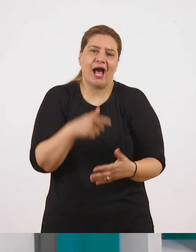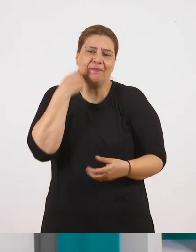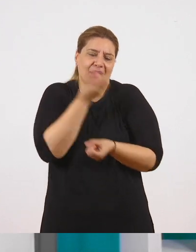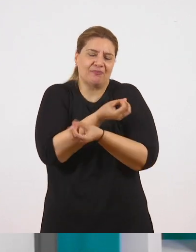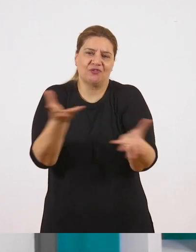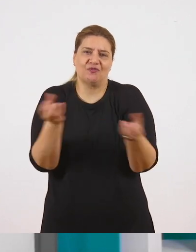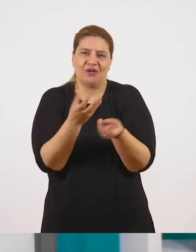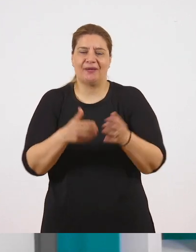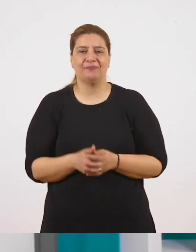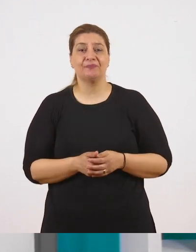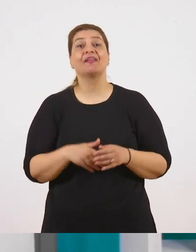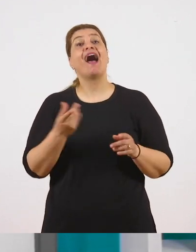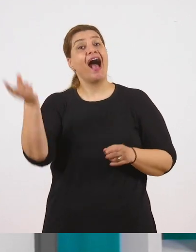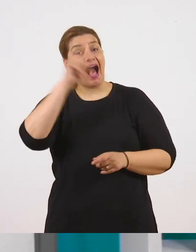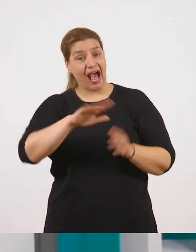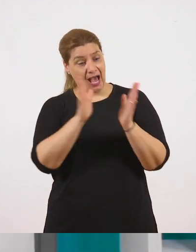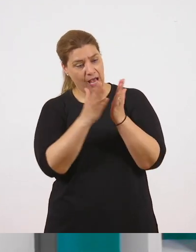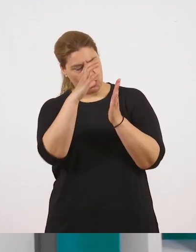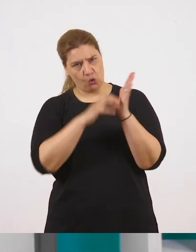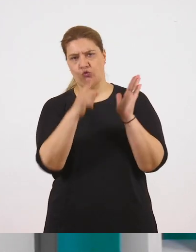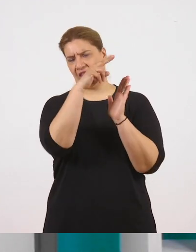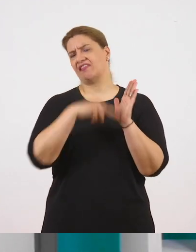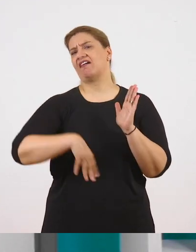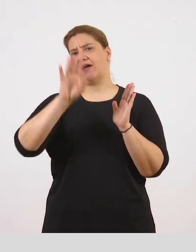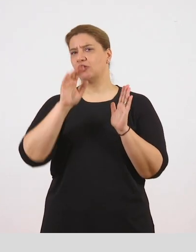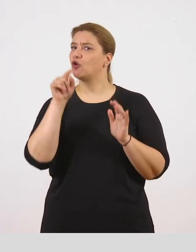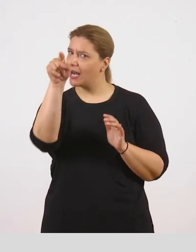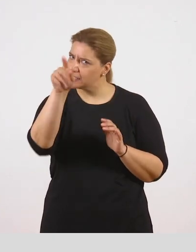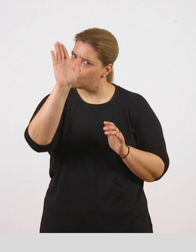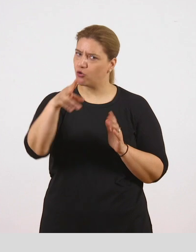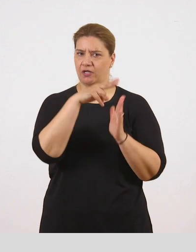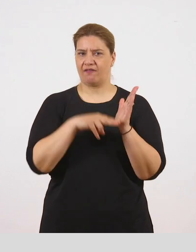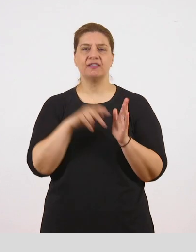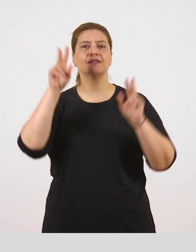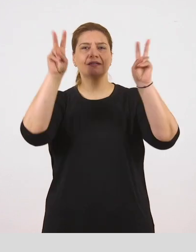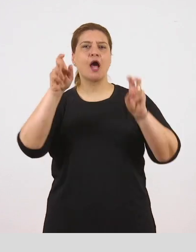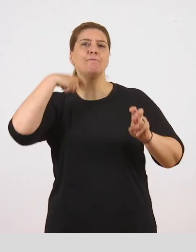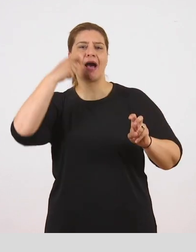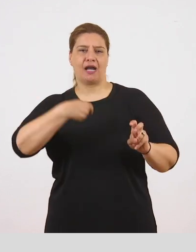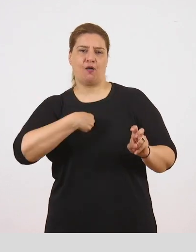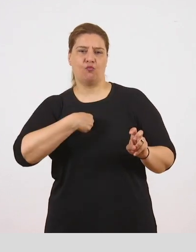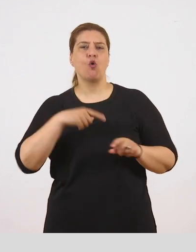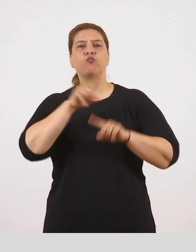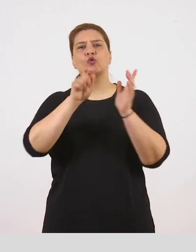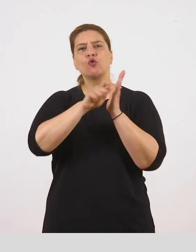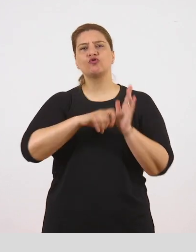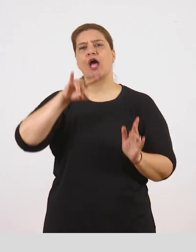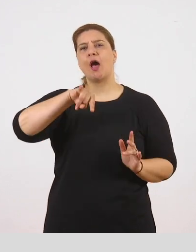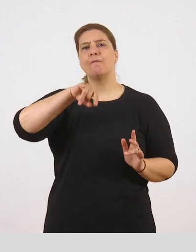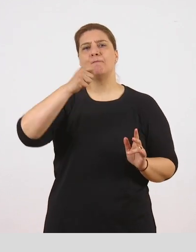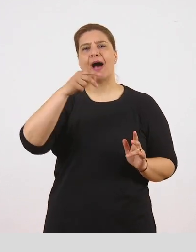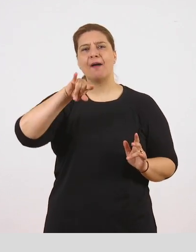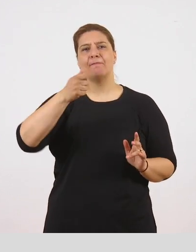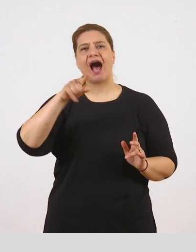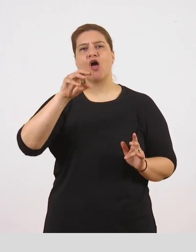ίδιο σας παροτρύνω να διαβάσετε, δεν θα σας το διαβάσω τώρα, τη μάνα μου πάλι από το ανθρολόγιό σας, του Λευτέρη Παπαδόπουλου, με ένα